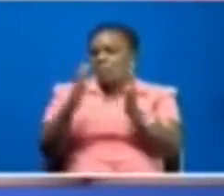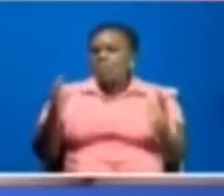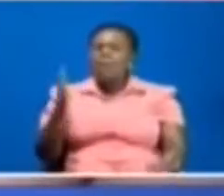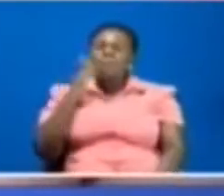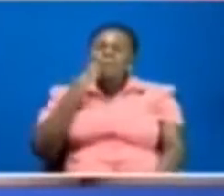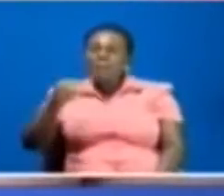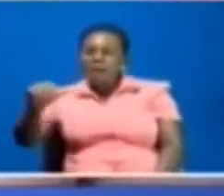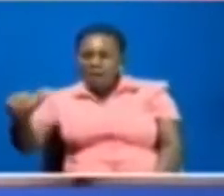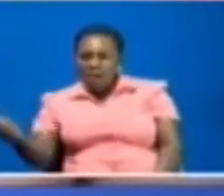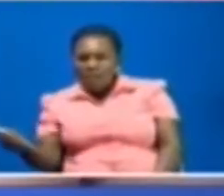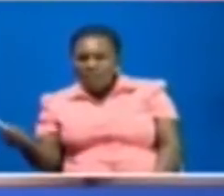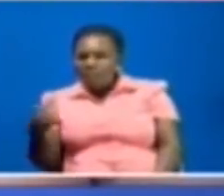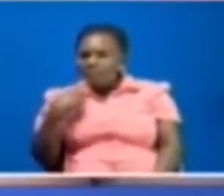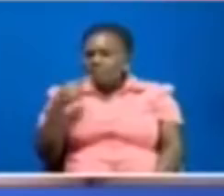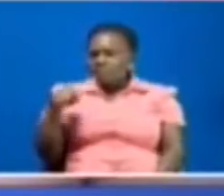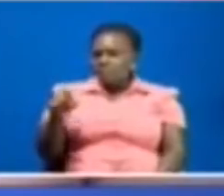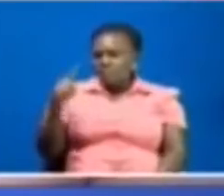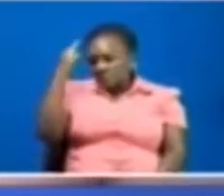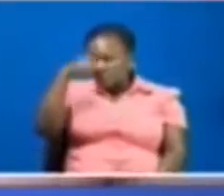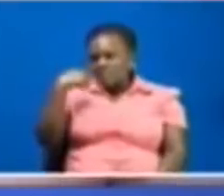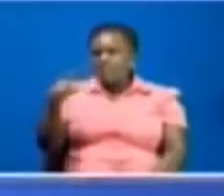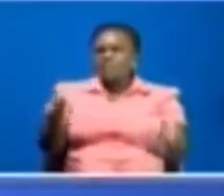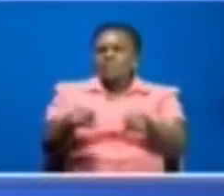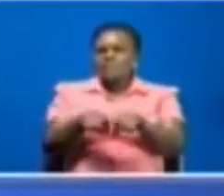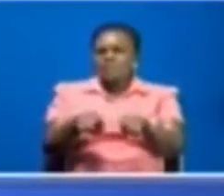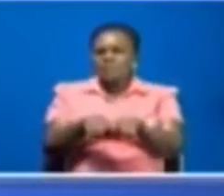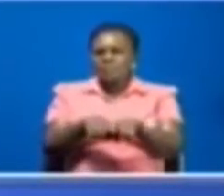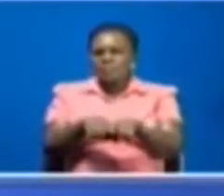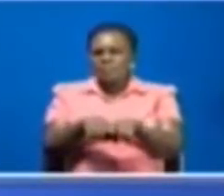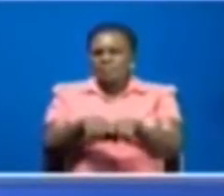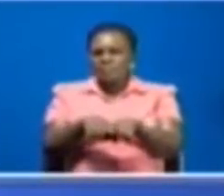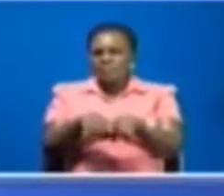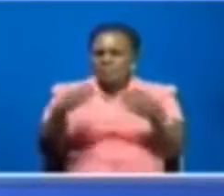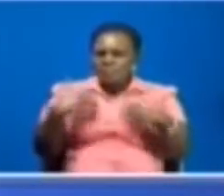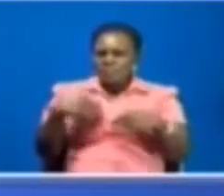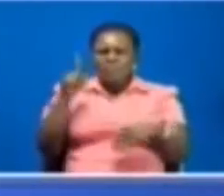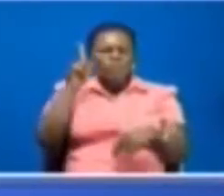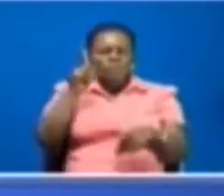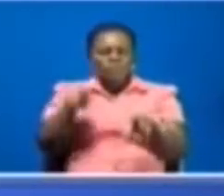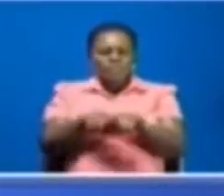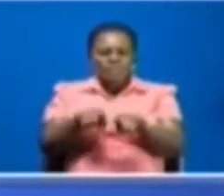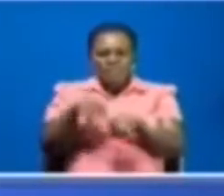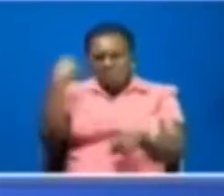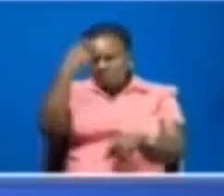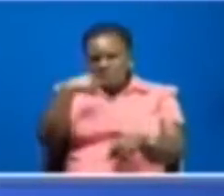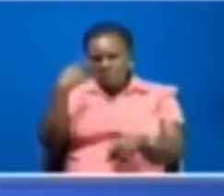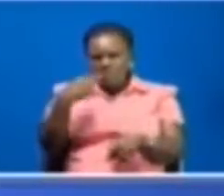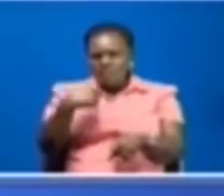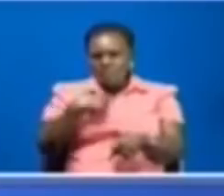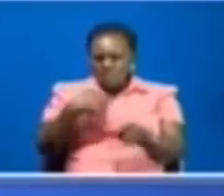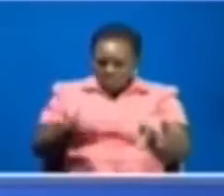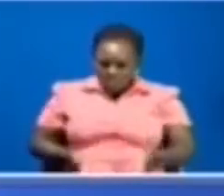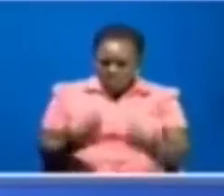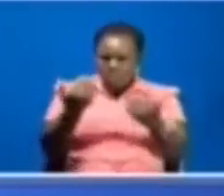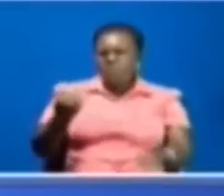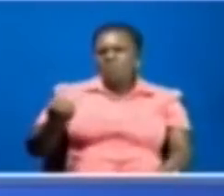ya Sharon waliclaim kuwa ananifanana. Watu mfanana dunia hii, mimi nilitoka na mtoto hospitali, mimi nilizaa